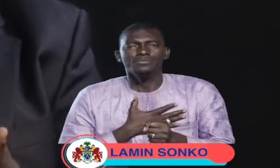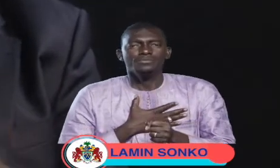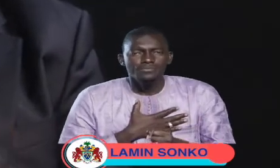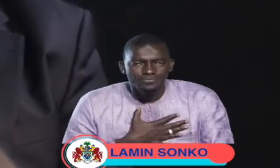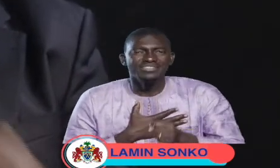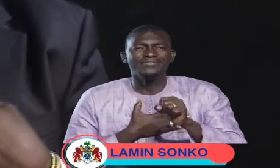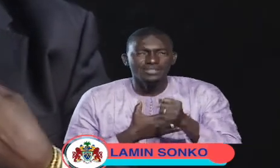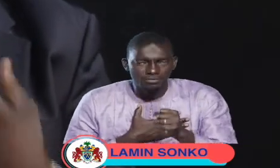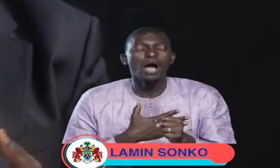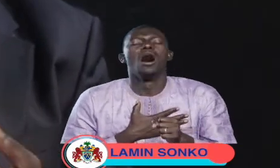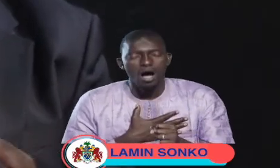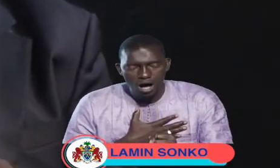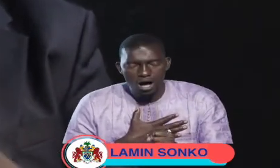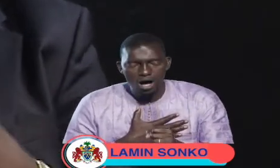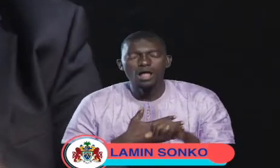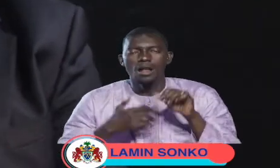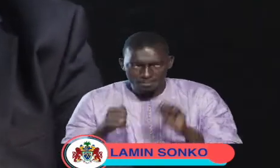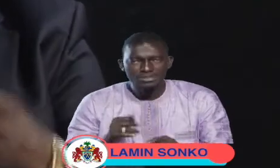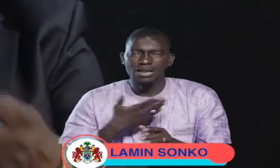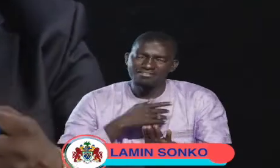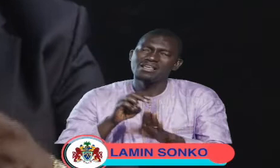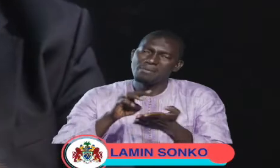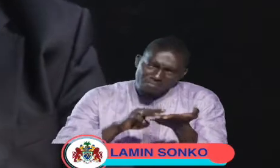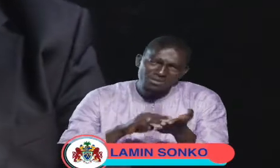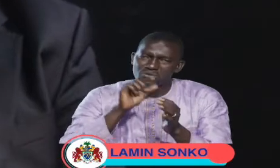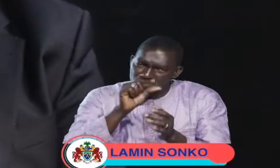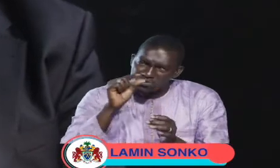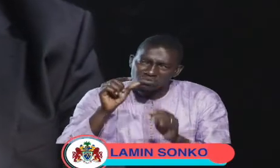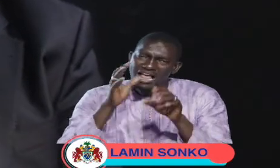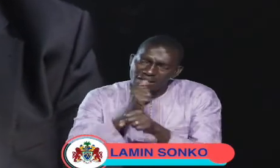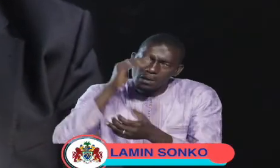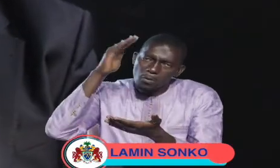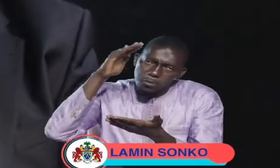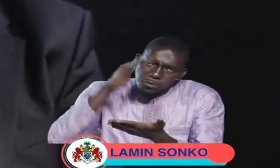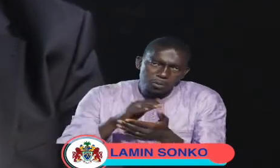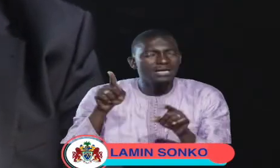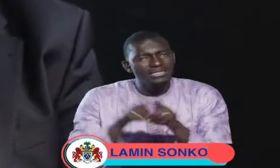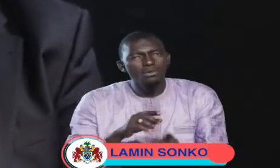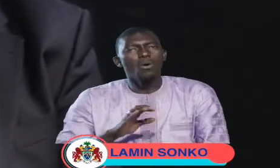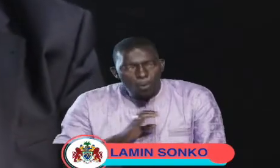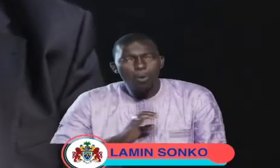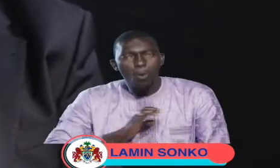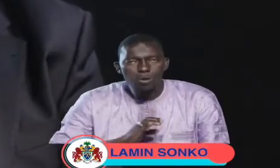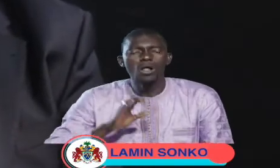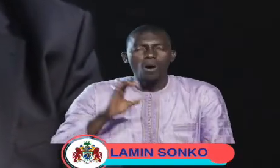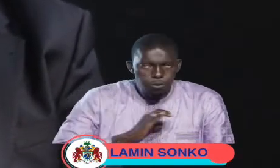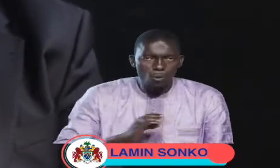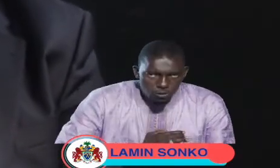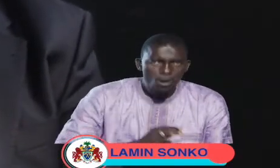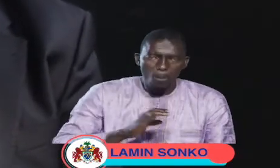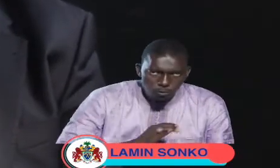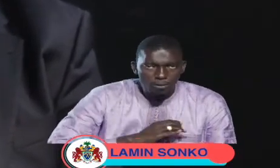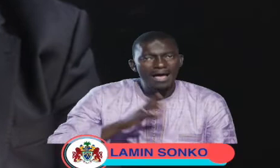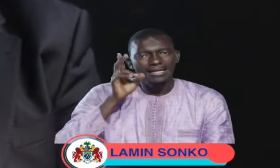wara am jëfé jëfé ma nga am sahat ba nga am yaram bu tang loolu nañ jox garab yo xamné loolu dafa wañu yoyu loolu de mu fa waye nak comme fa bi su bo xam ah